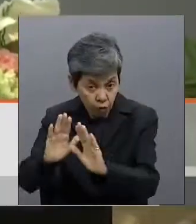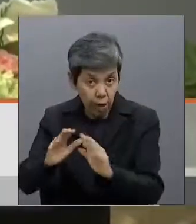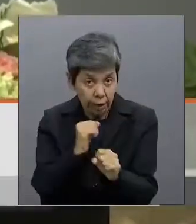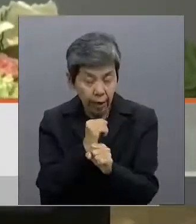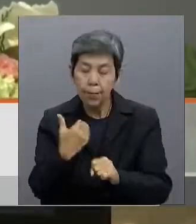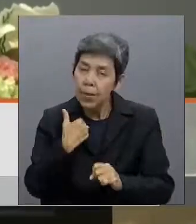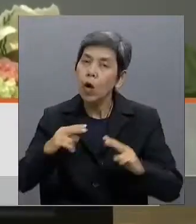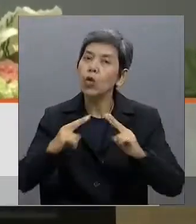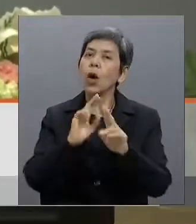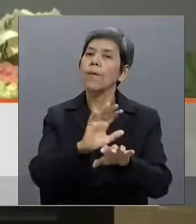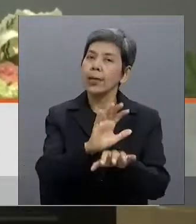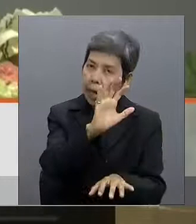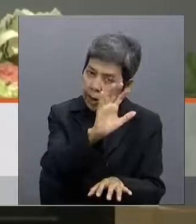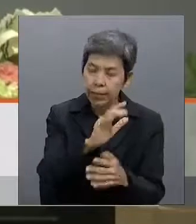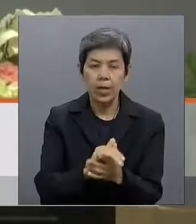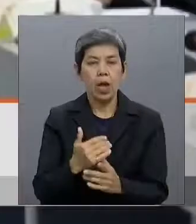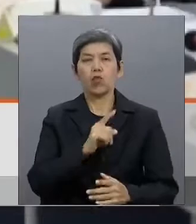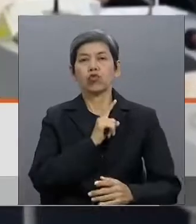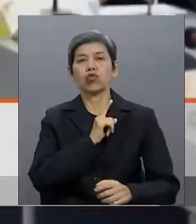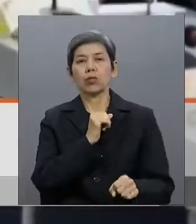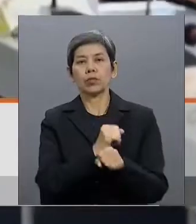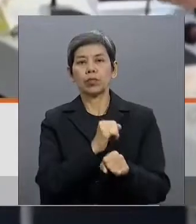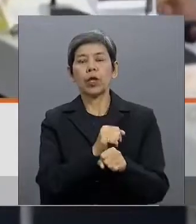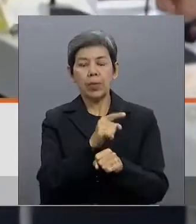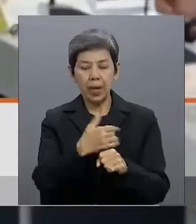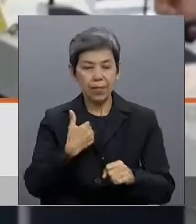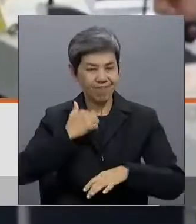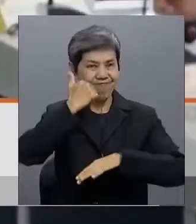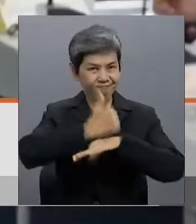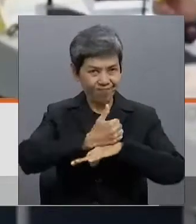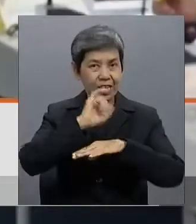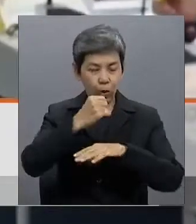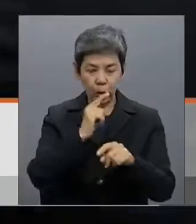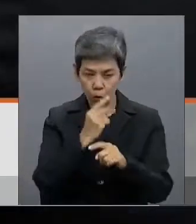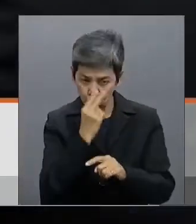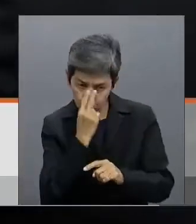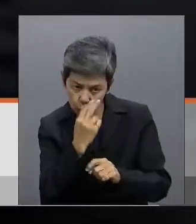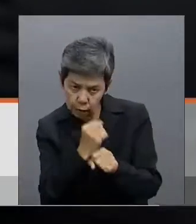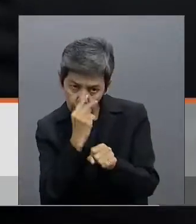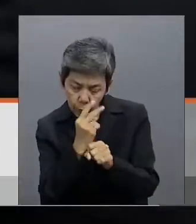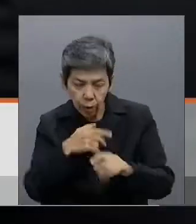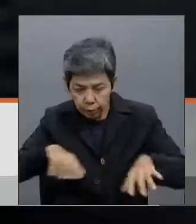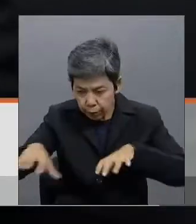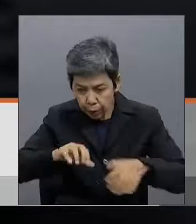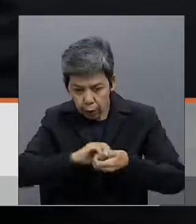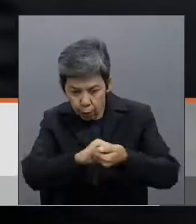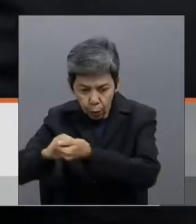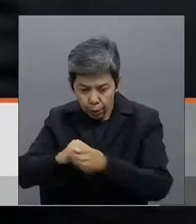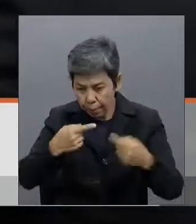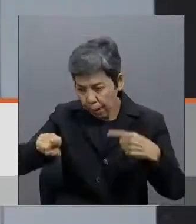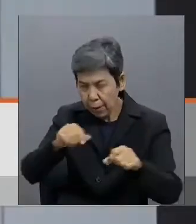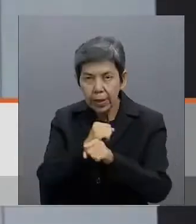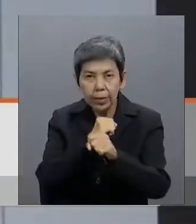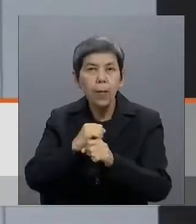เช่นกระทรวงมหาดไทยจะเป็นซิงเกิลคอมมานด์โดยผู้ว่าราชการจังหวัดจะติดตามสถานการณ์แล้วก็บูรณาการสั่งการป้องกัน